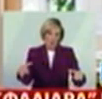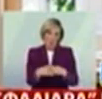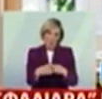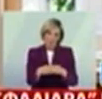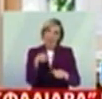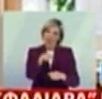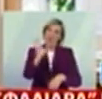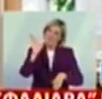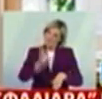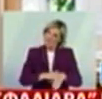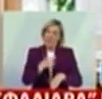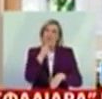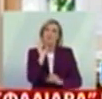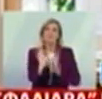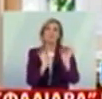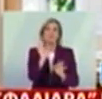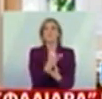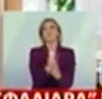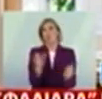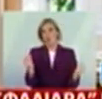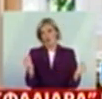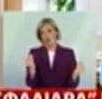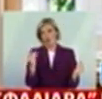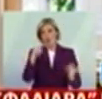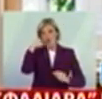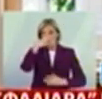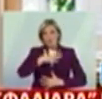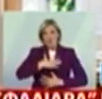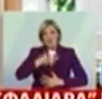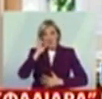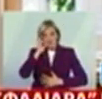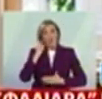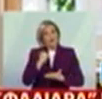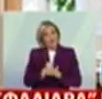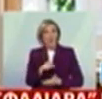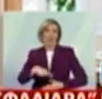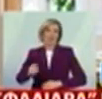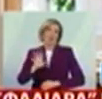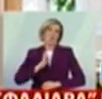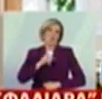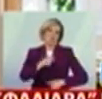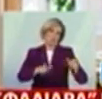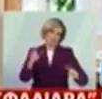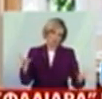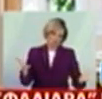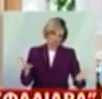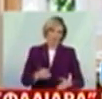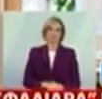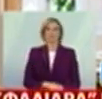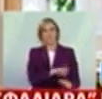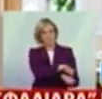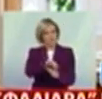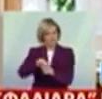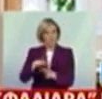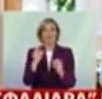βέβαια ότι υπάρχει μια γαλάζια, αν μπορώ να την πω έτσι, αναστάτωση, Το μεγάλο Μαξίμου επιδιώκει να άρει τις